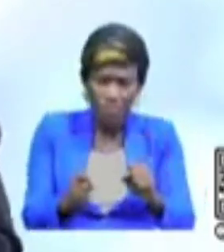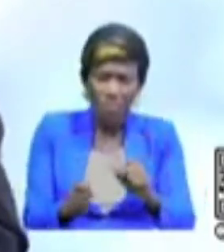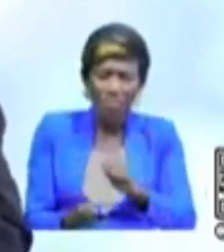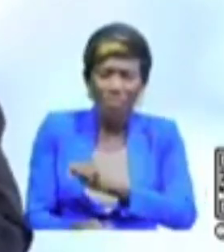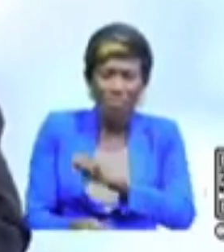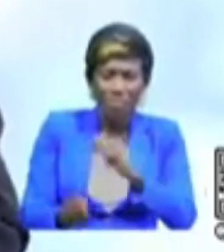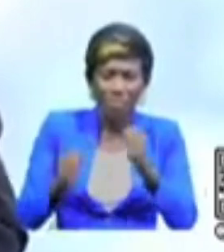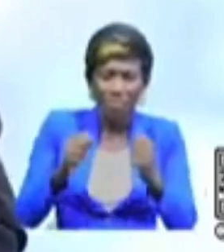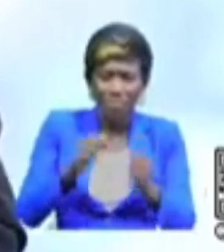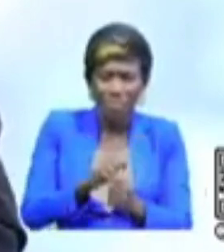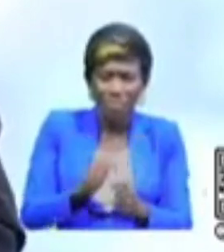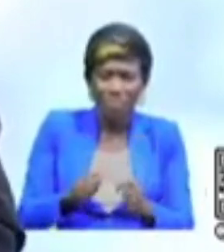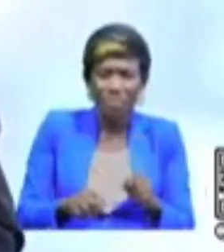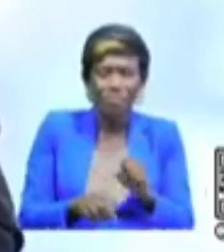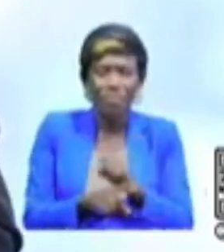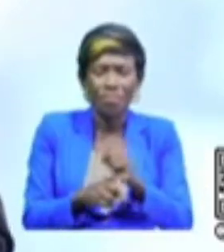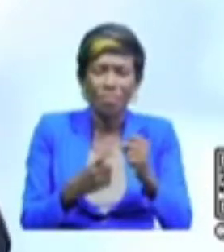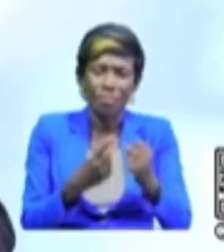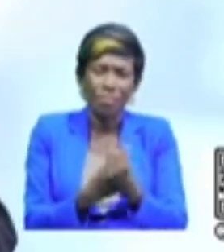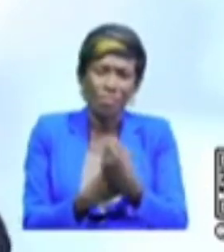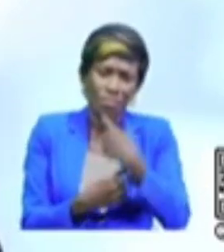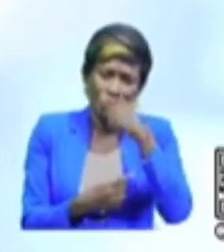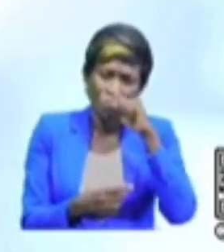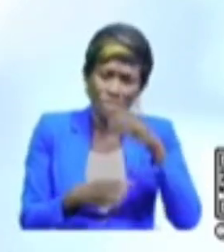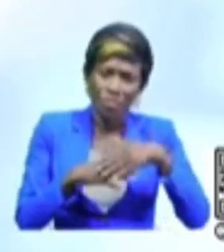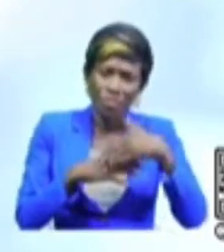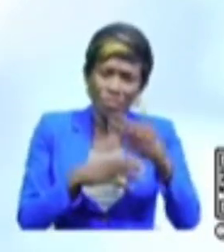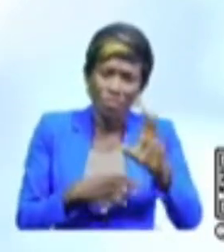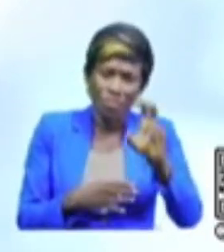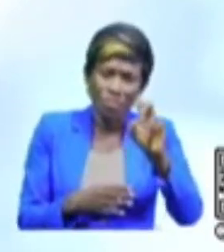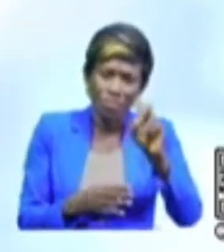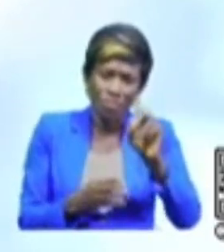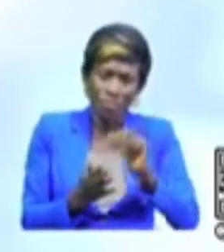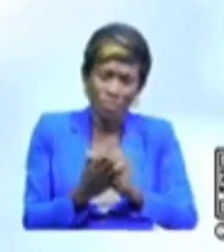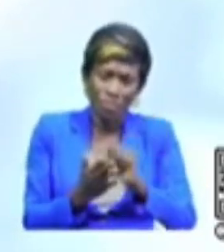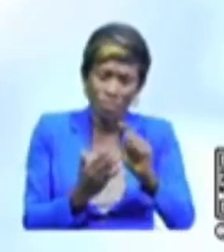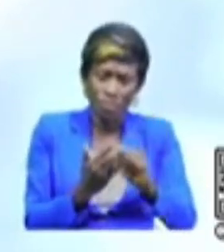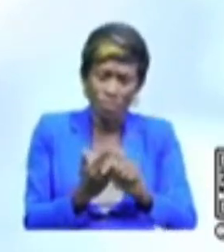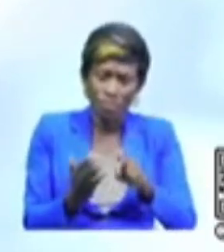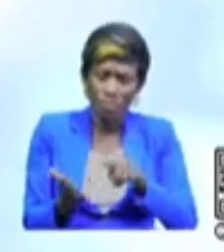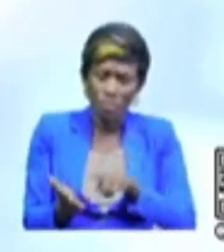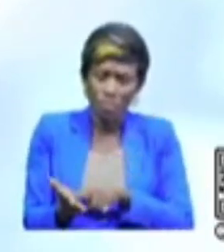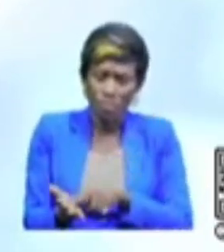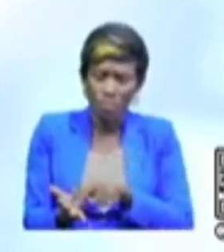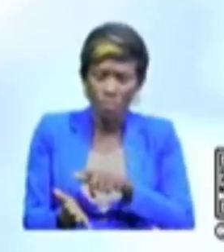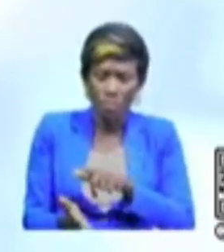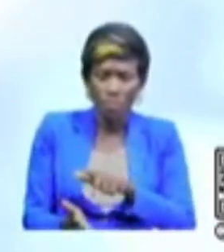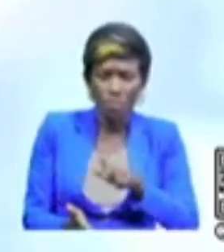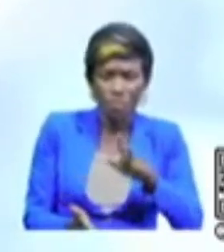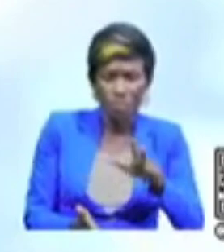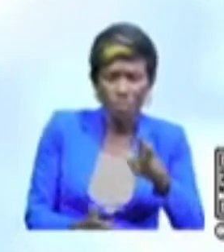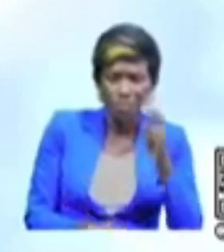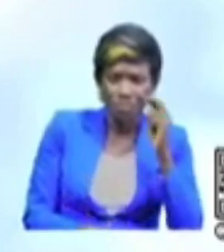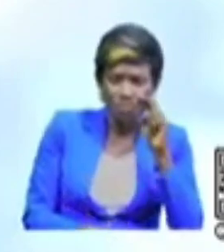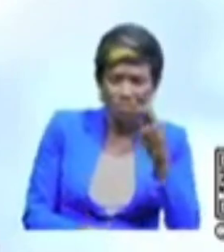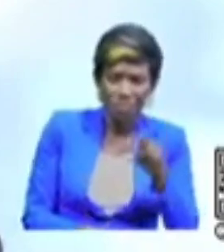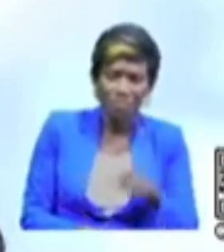la situation du pays au lendemain du 30 août 2023. Détail explication avec Josh Lornawangi.